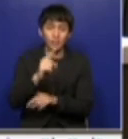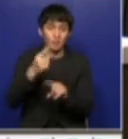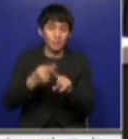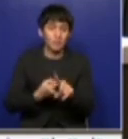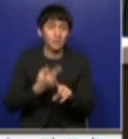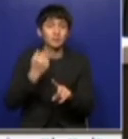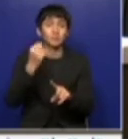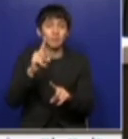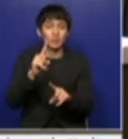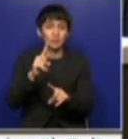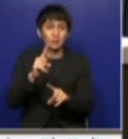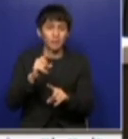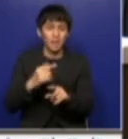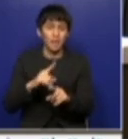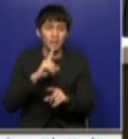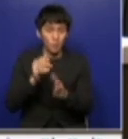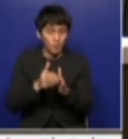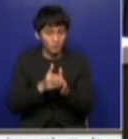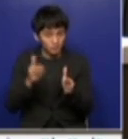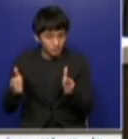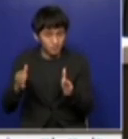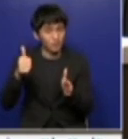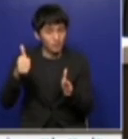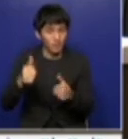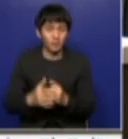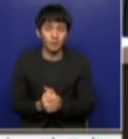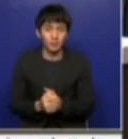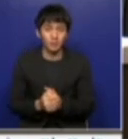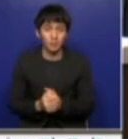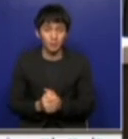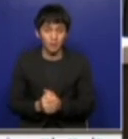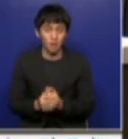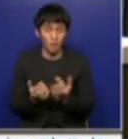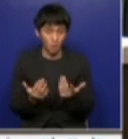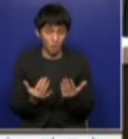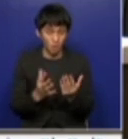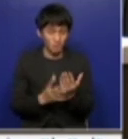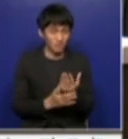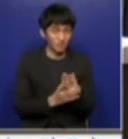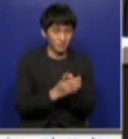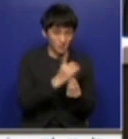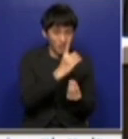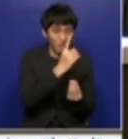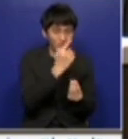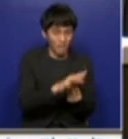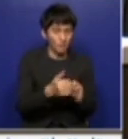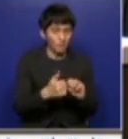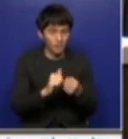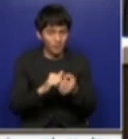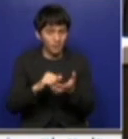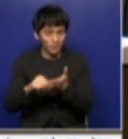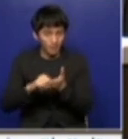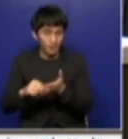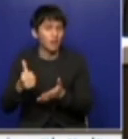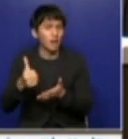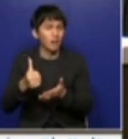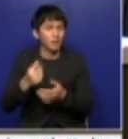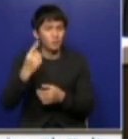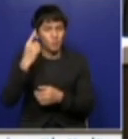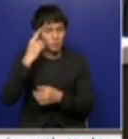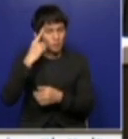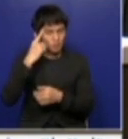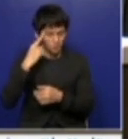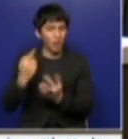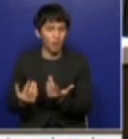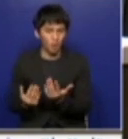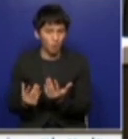อ่าหลังนั้นได้ไหมแต่ถ้าเพียงแต่รอ 1สัปดาห์แล้วทุกอย่างมันช่วยแก้ปัญหาได้ผมก็คิดว่าคุ้ม